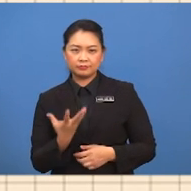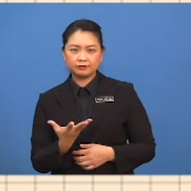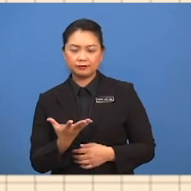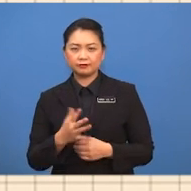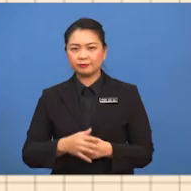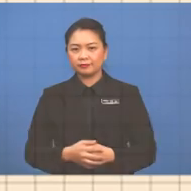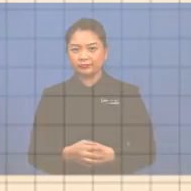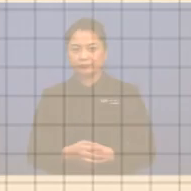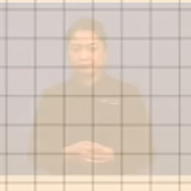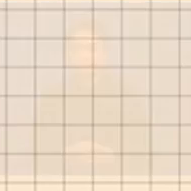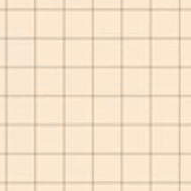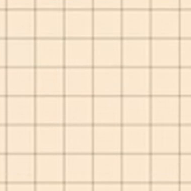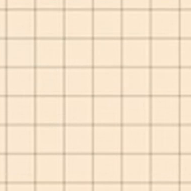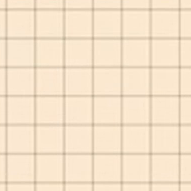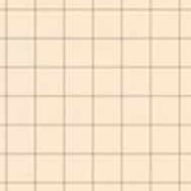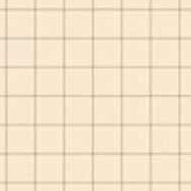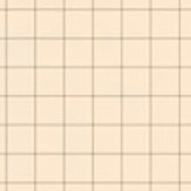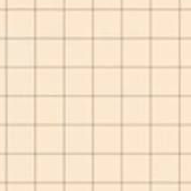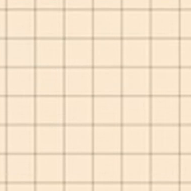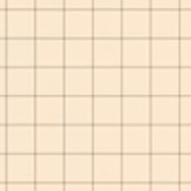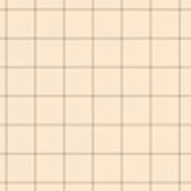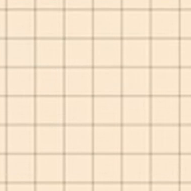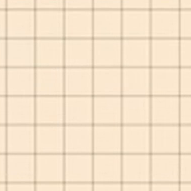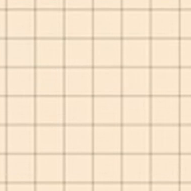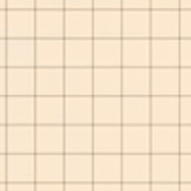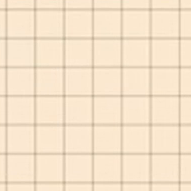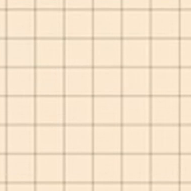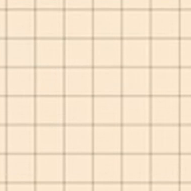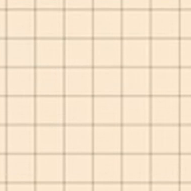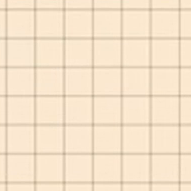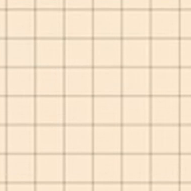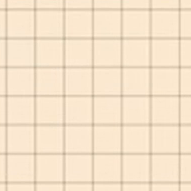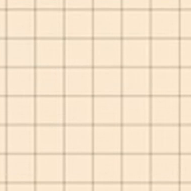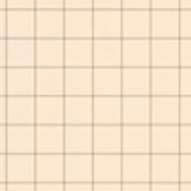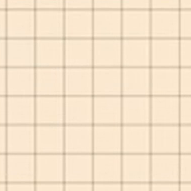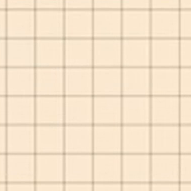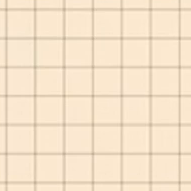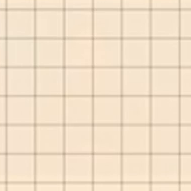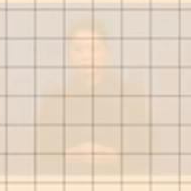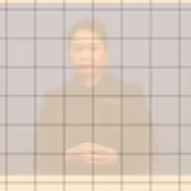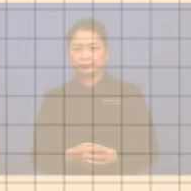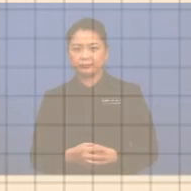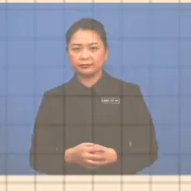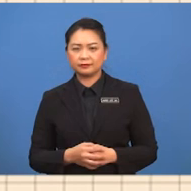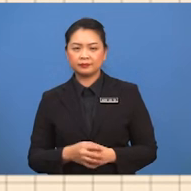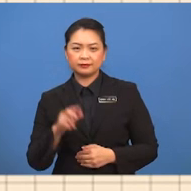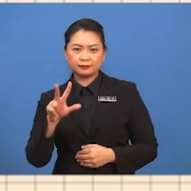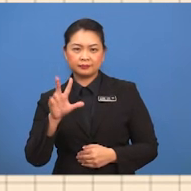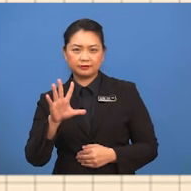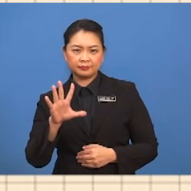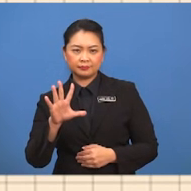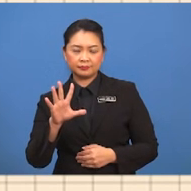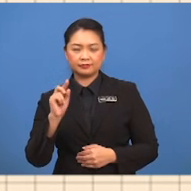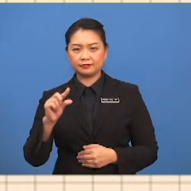Seterusnya, 280 kilogram bahagi 8 ialah 35